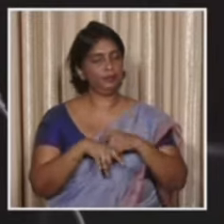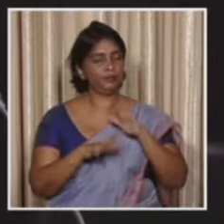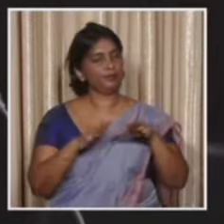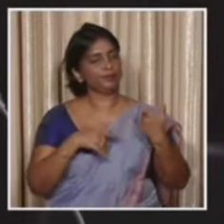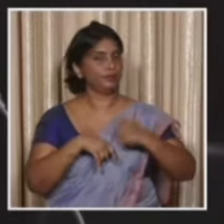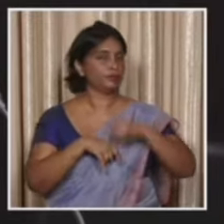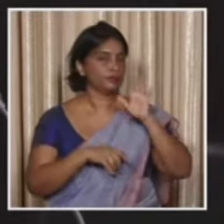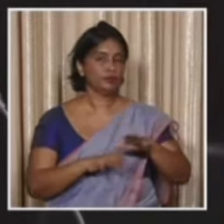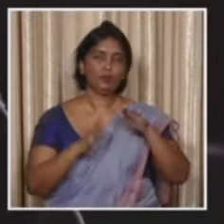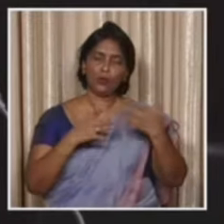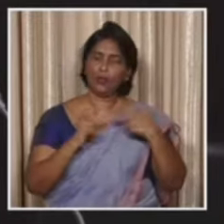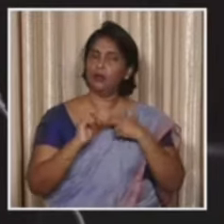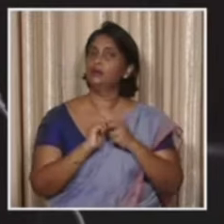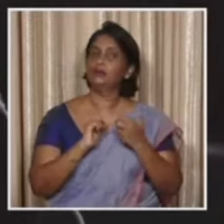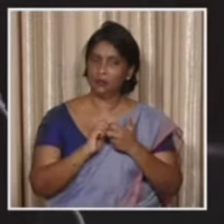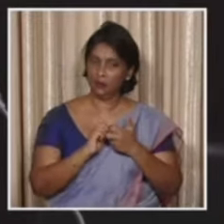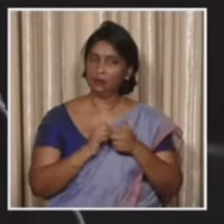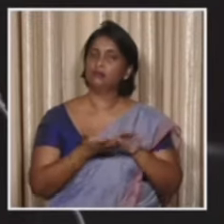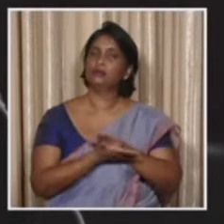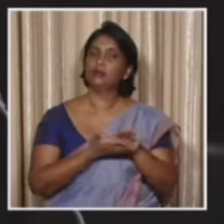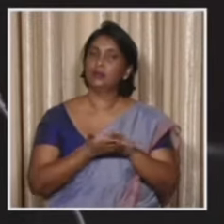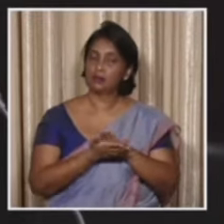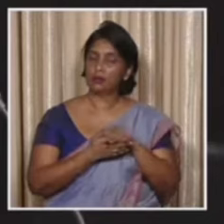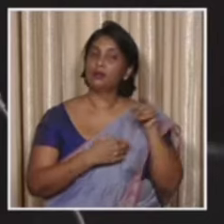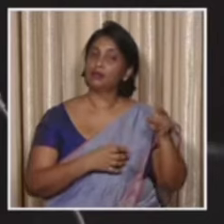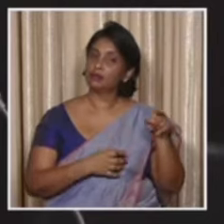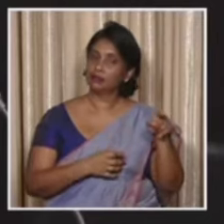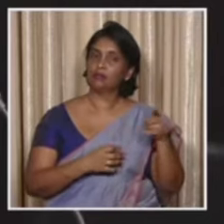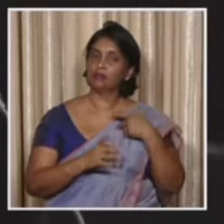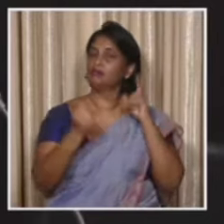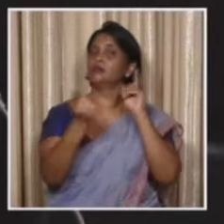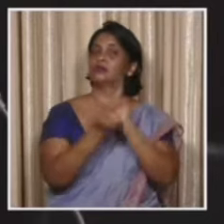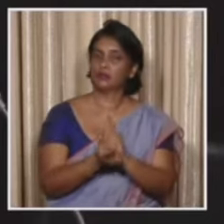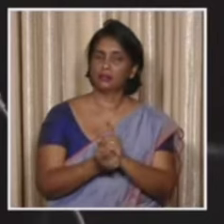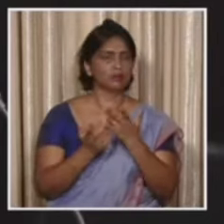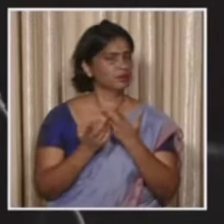ஓனேம அவஸ்தாவக்க ஓனேம கட்லுவாக் நிராகரணே கரண்ட எதுமா லங்கட்ட கியாம